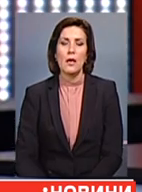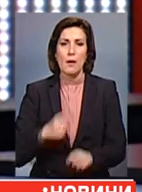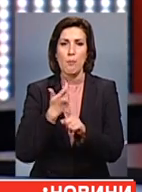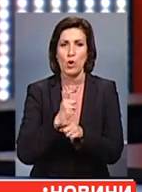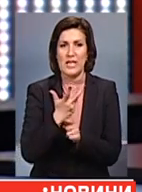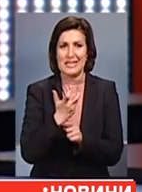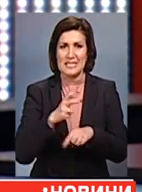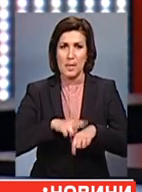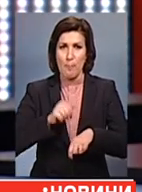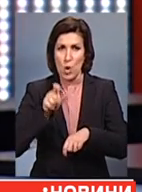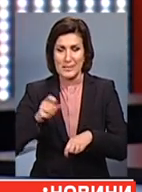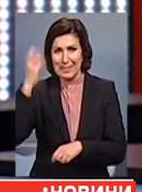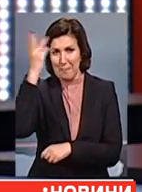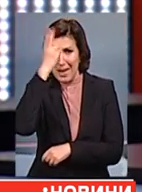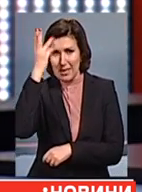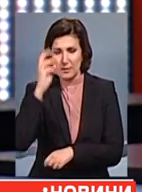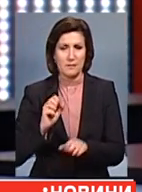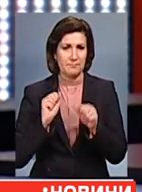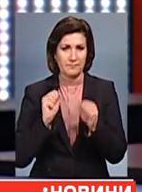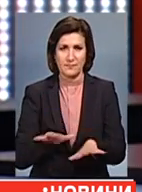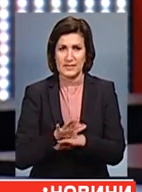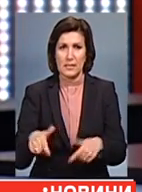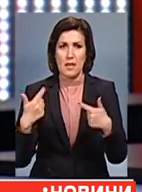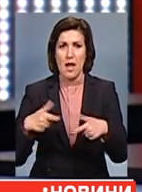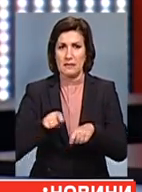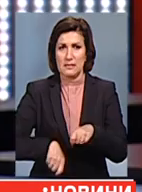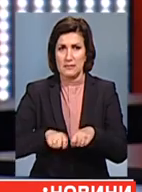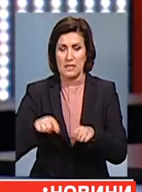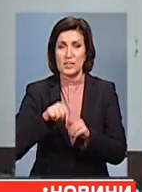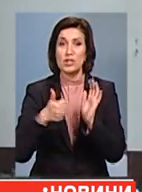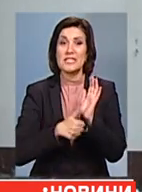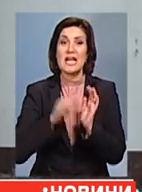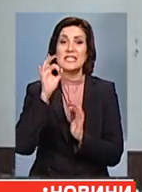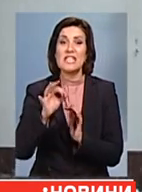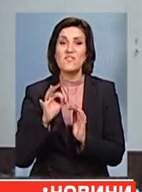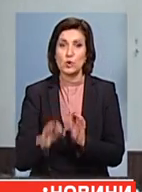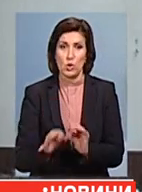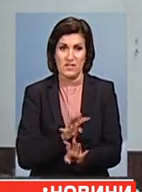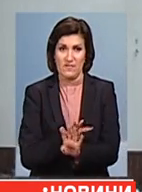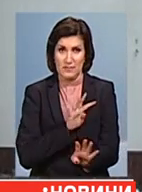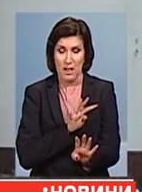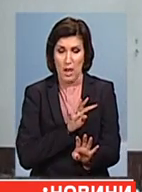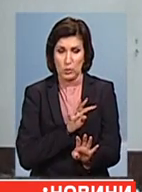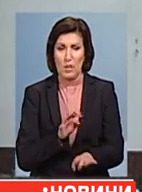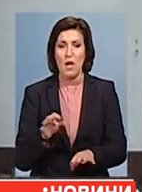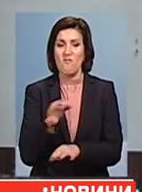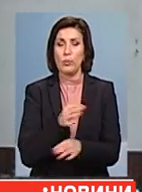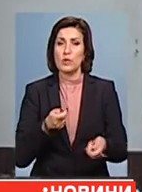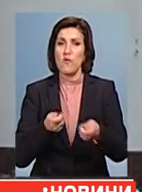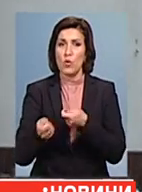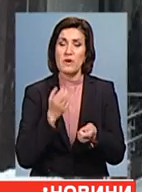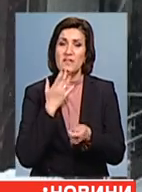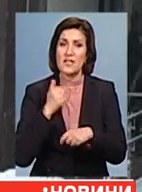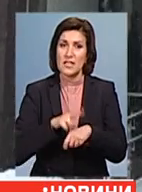Понад 300 поліцейських Хмельниччини не пройшли атестацію. Це 16% особового складу. В обласному управлінні